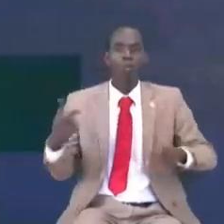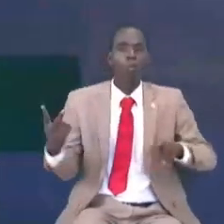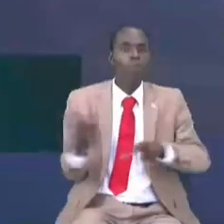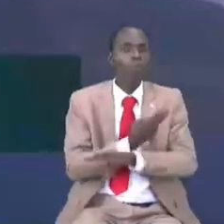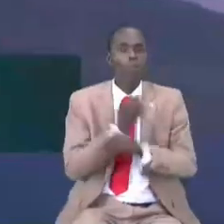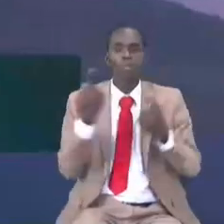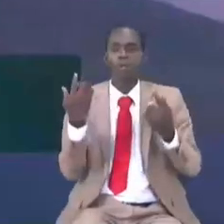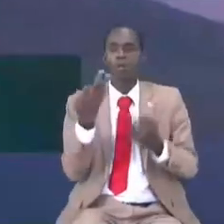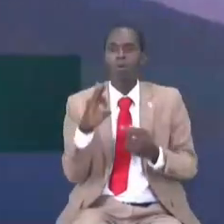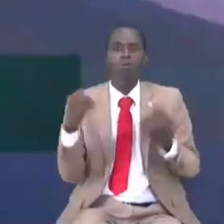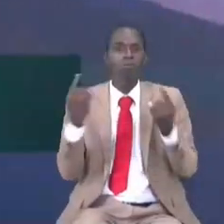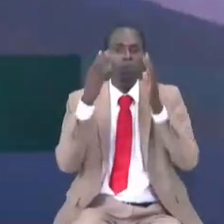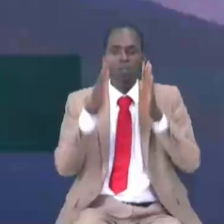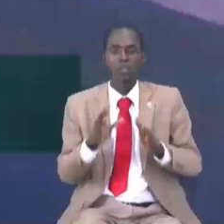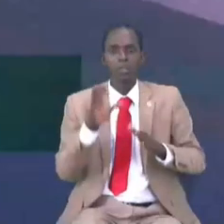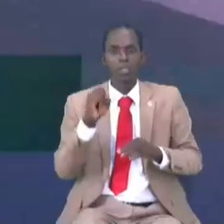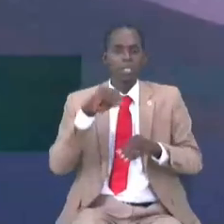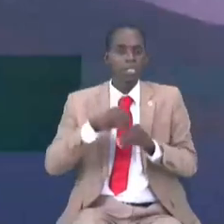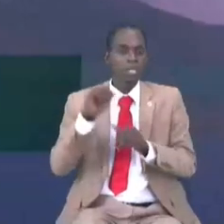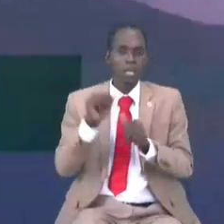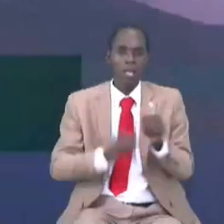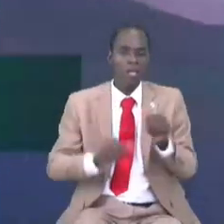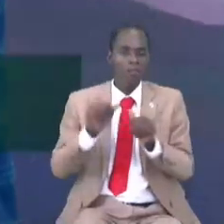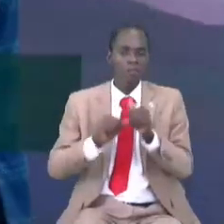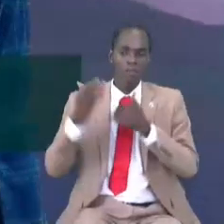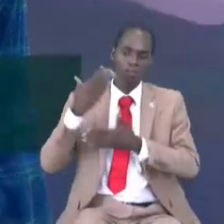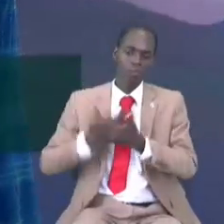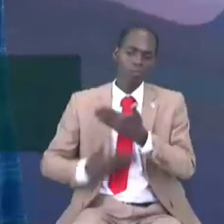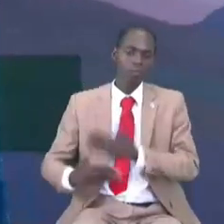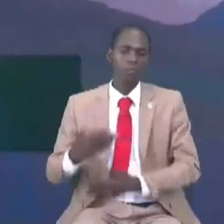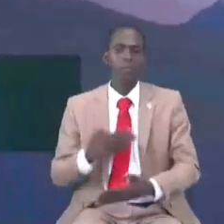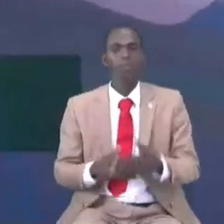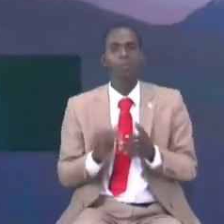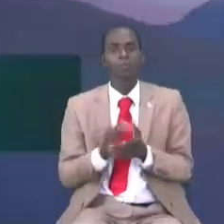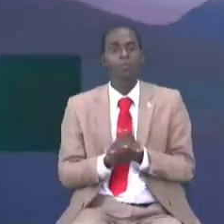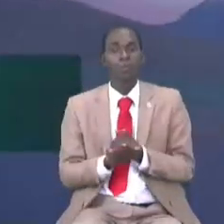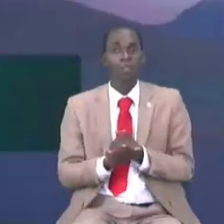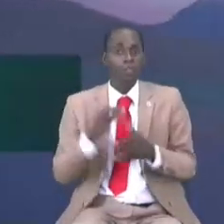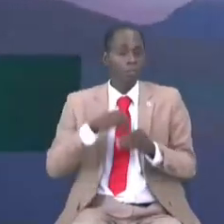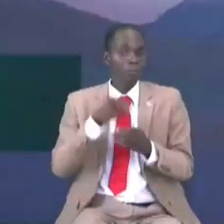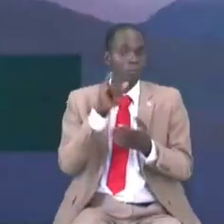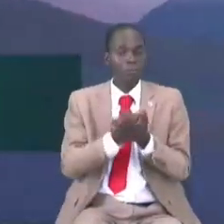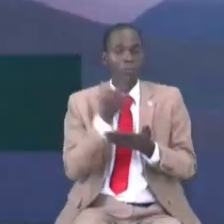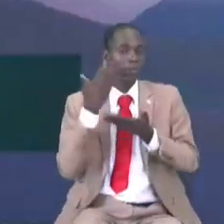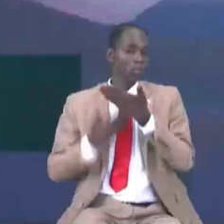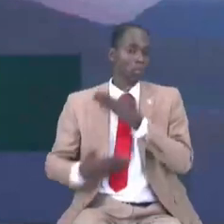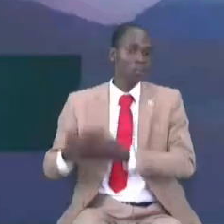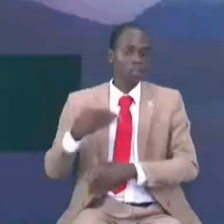chaque génération. Si cette génération, en ce moment,